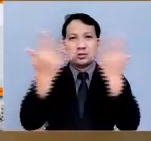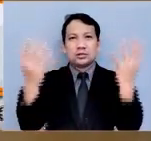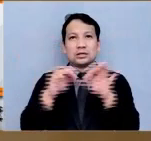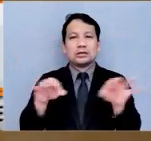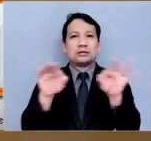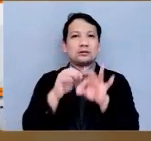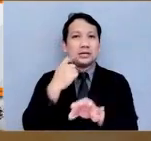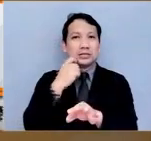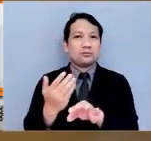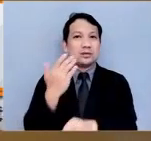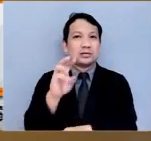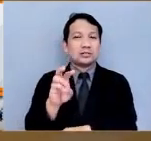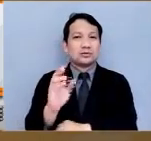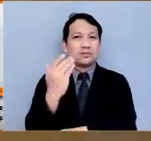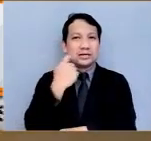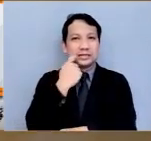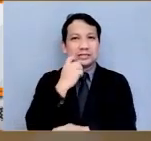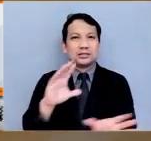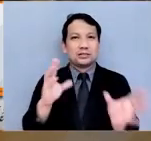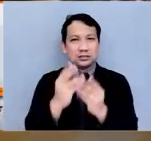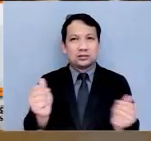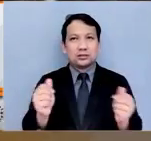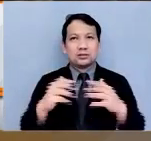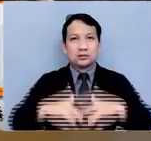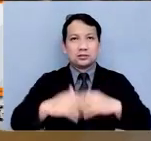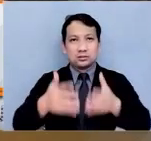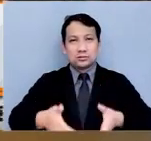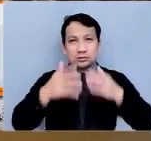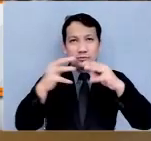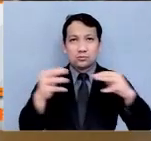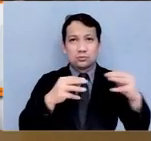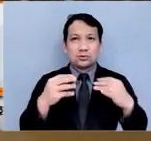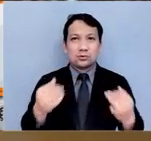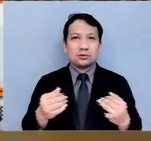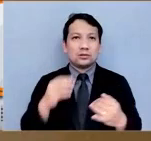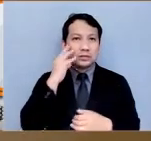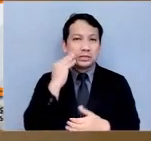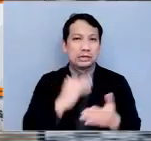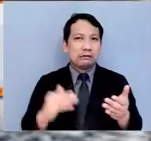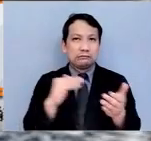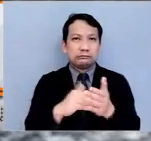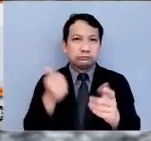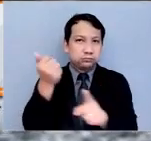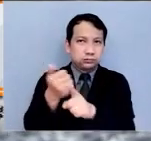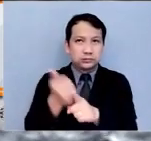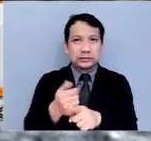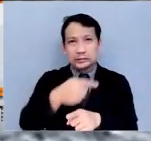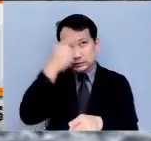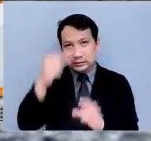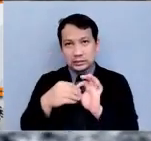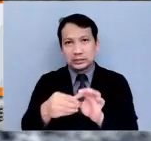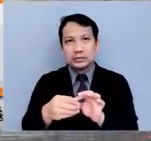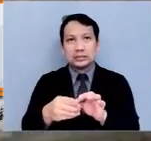naapula kaninang alas 6:30 ng umaga. Ang gusaling nakaligtas sa World War II, parang nakaranas ulit ng gera. Nangingitim at